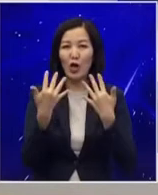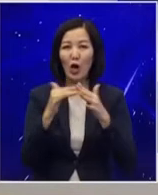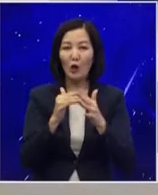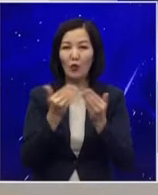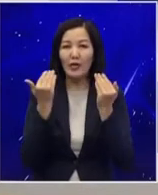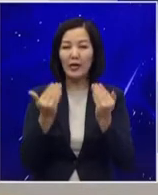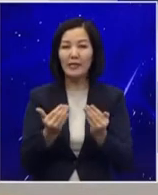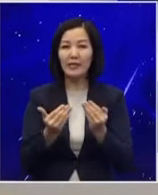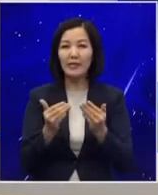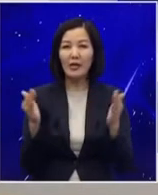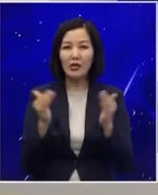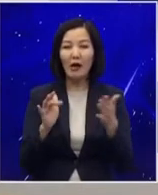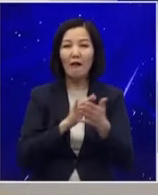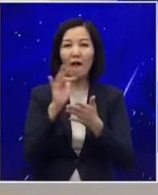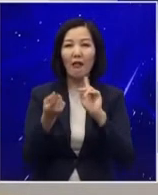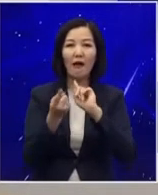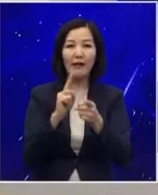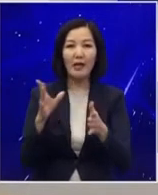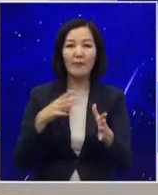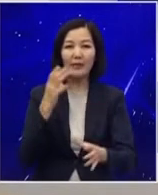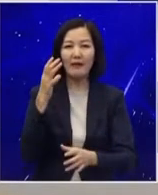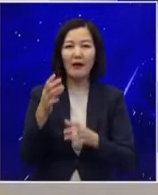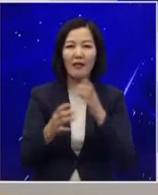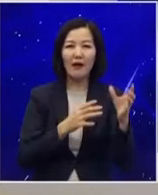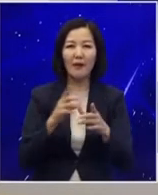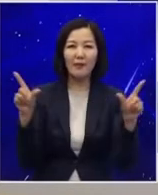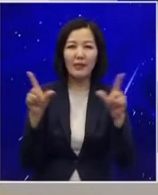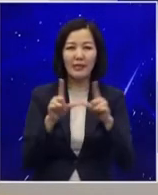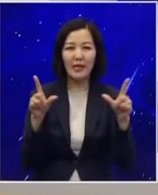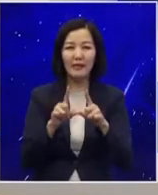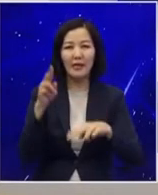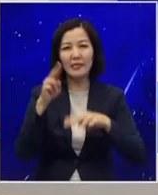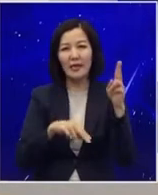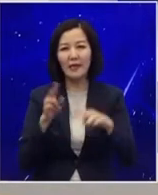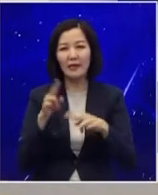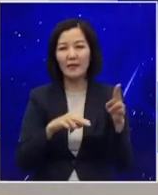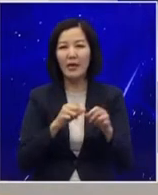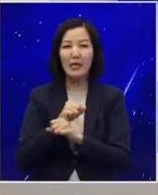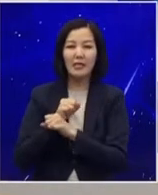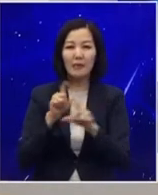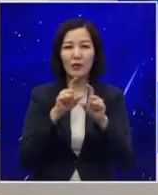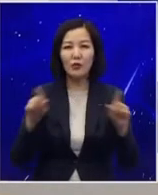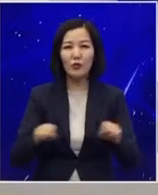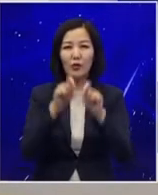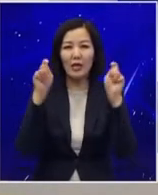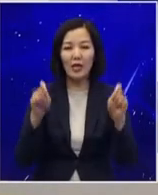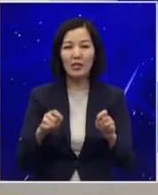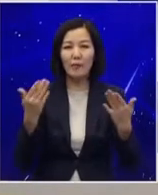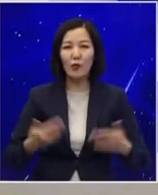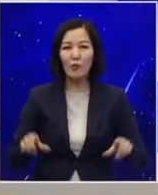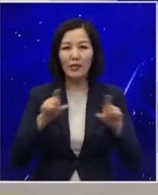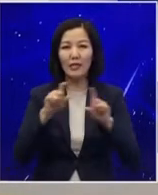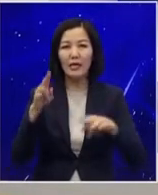мекен шағын қалаға айналып барады. Халықаралық санаттағы қонақ үйлер бой көтеріп, демалыс кешендері көбейіп, әлеуметтік нысандар салынғалы